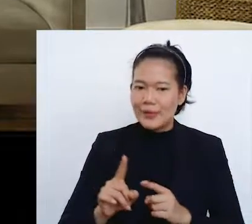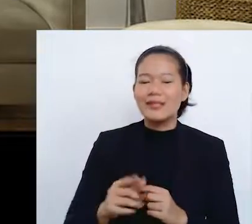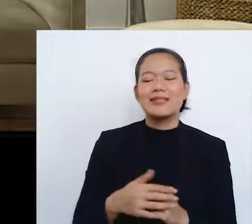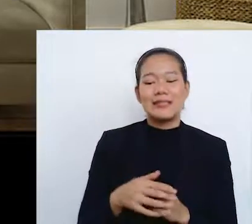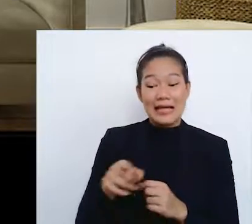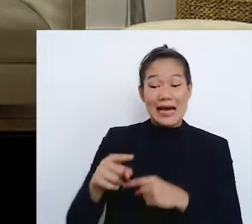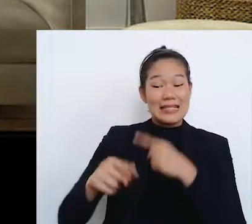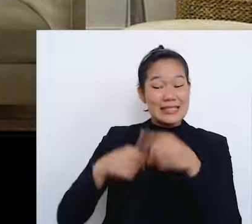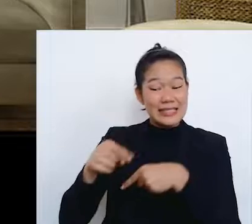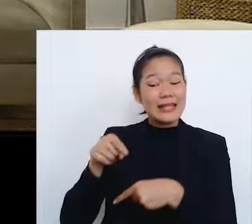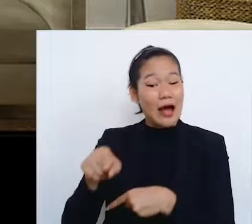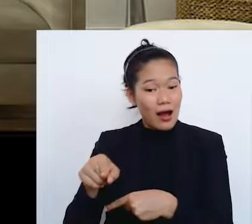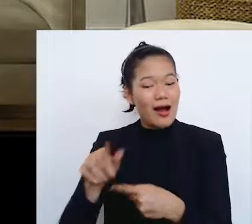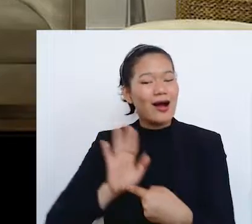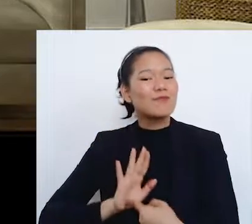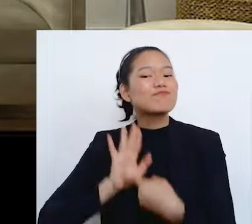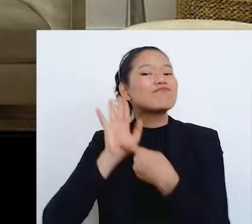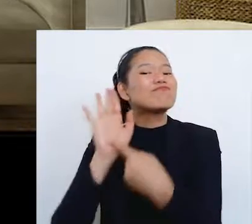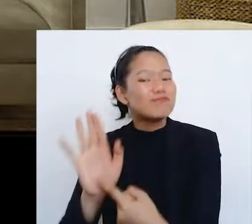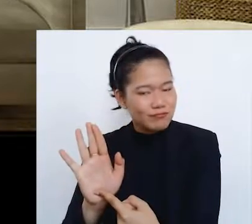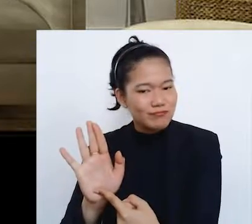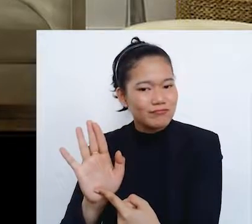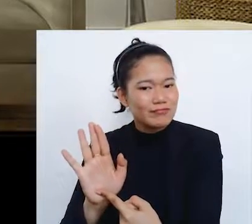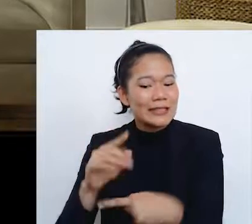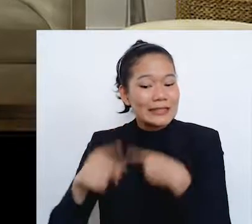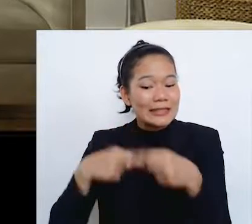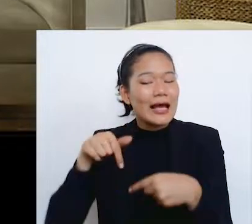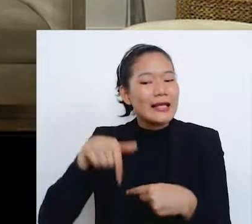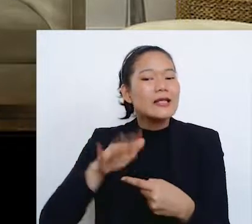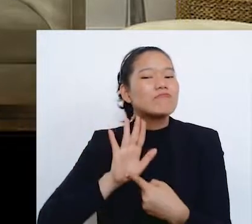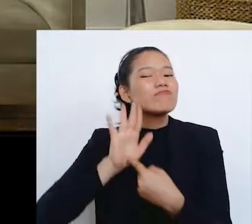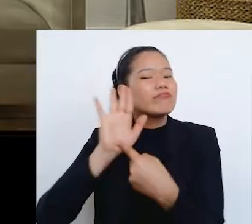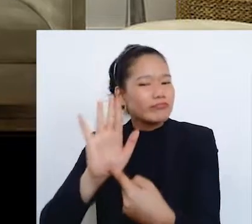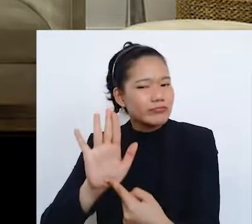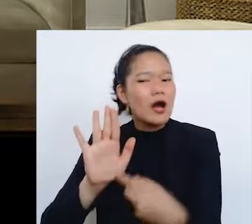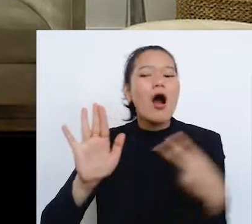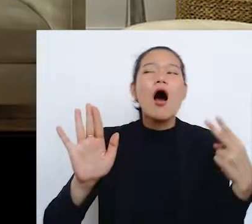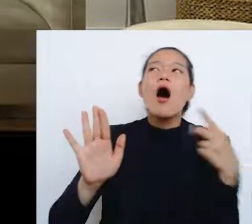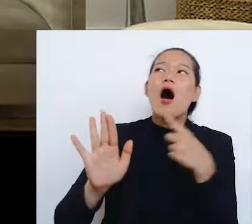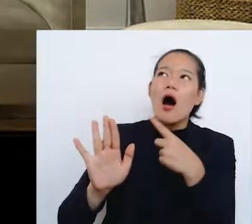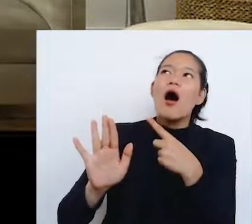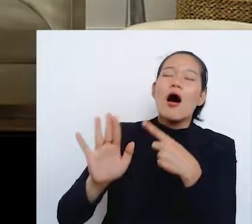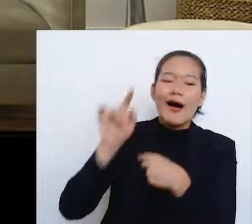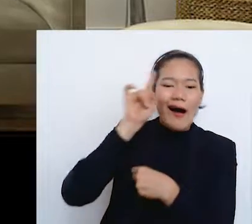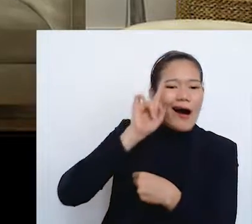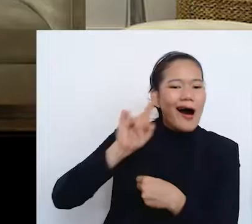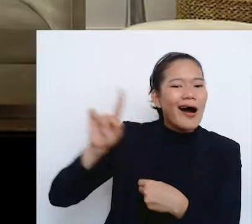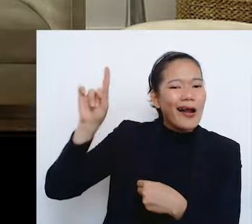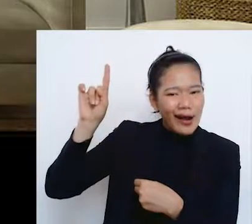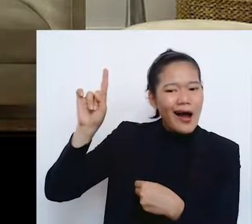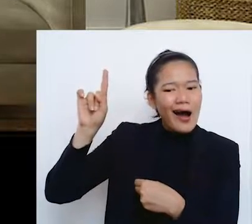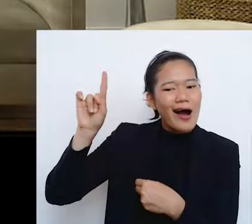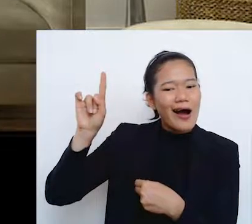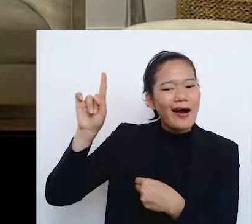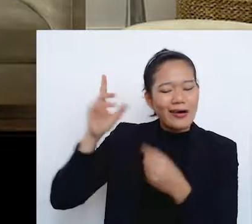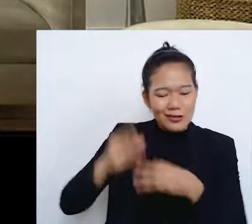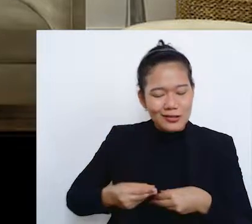tetapi melalui kisah ini kita dapat menyaksikan bahwa Dia adalah Allah